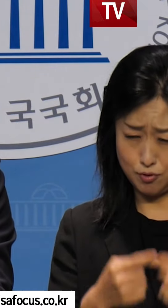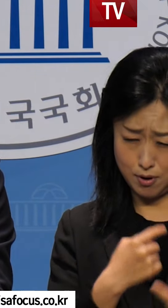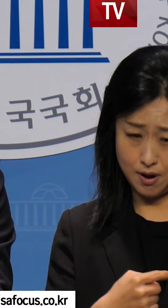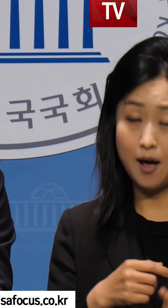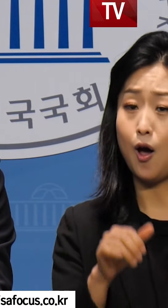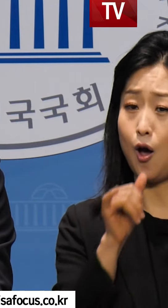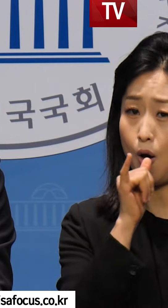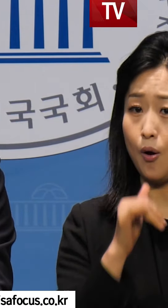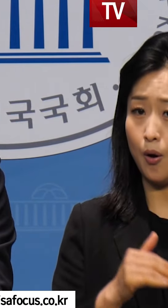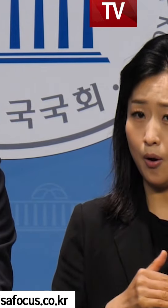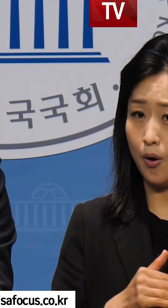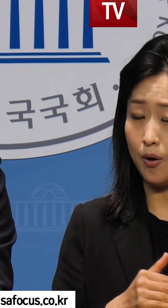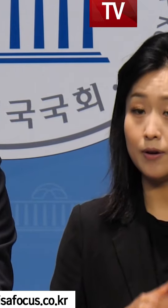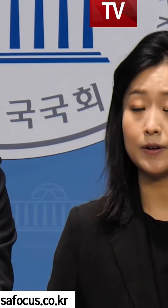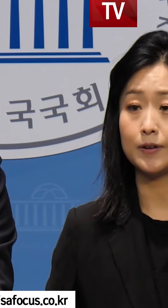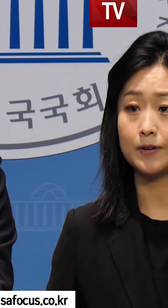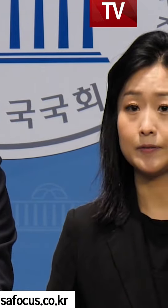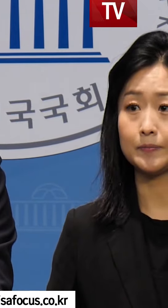접수되었습니다.